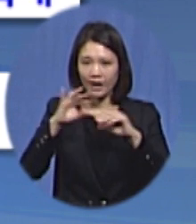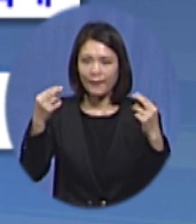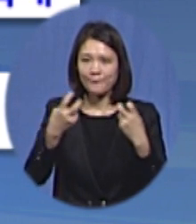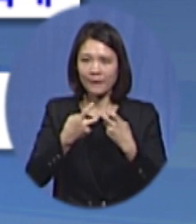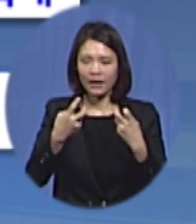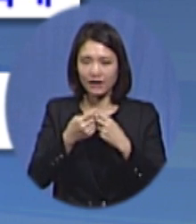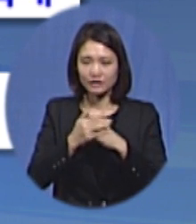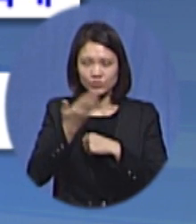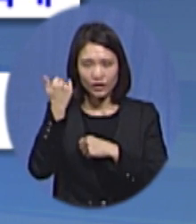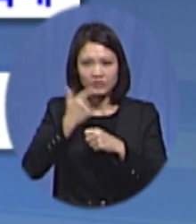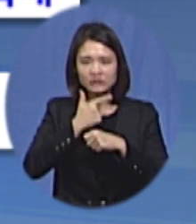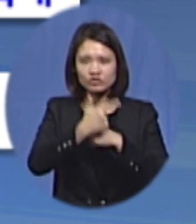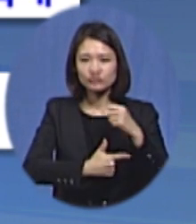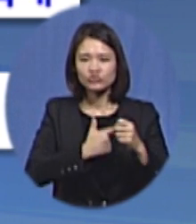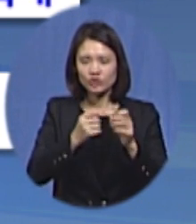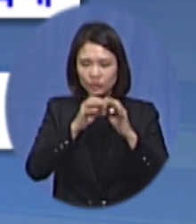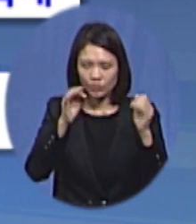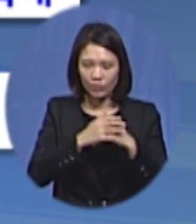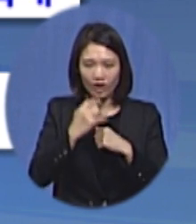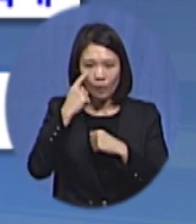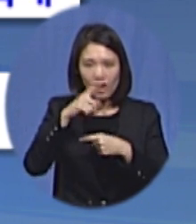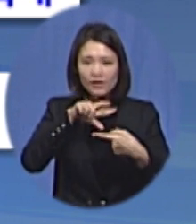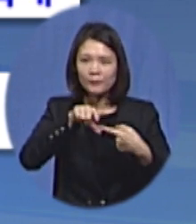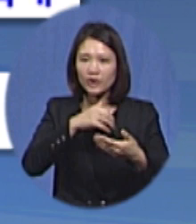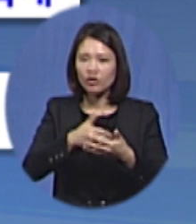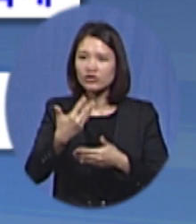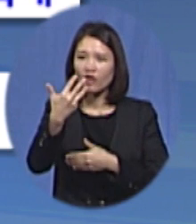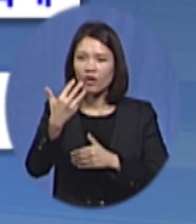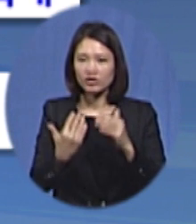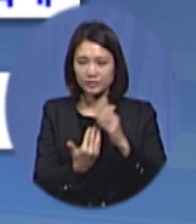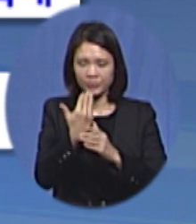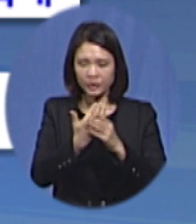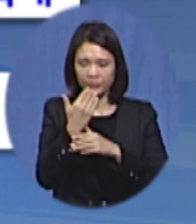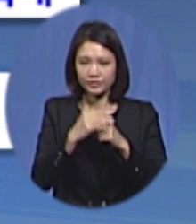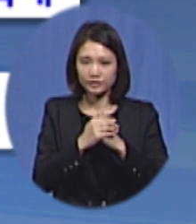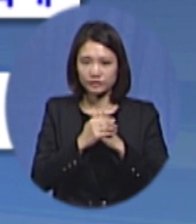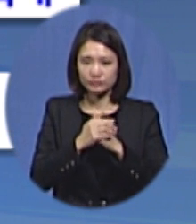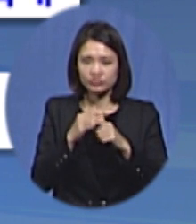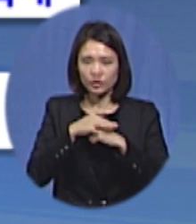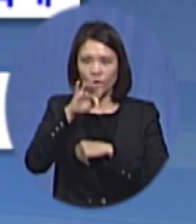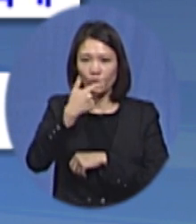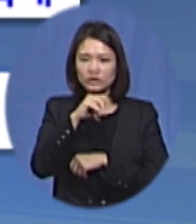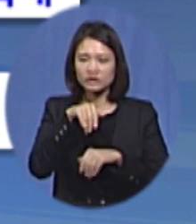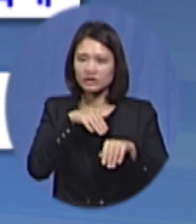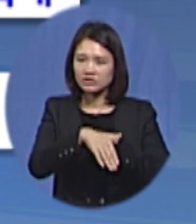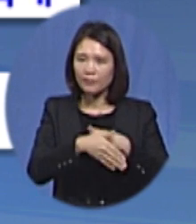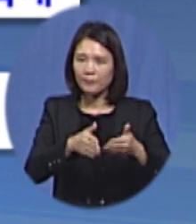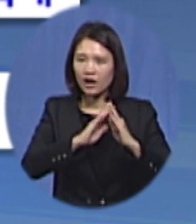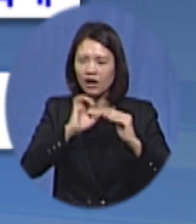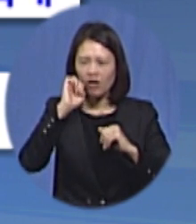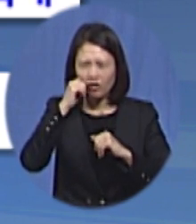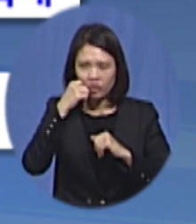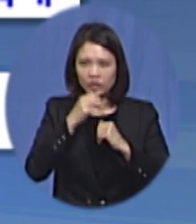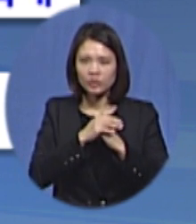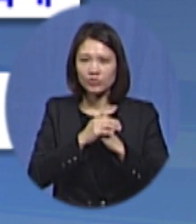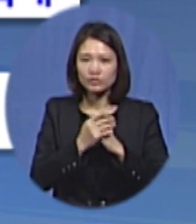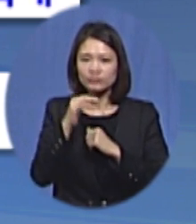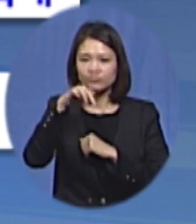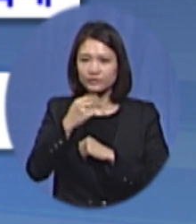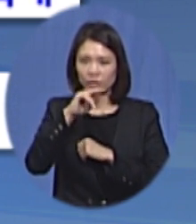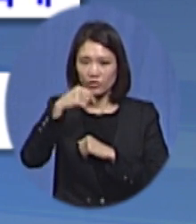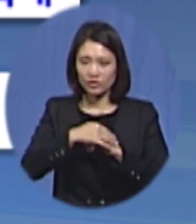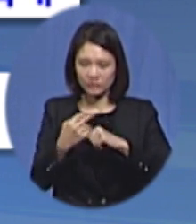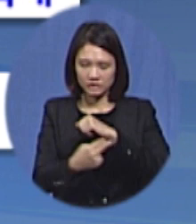승강장 발빠짐 사고는 월 평균 8건이 발생했는데 주로 고정식 안전발판의 설치가 어려운 곡선 승강장